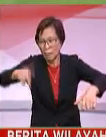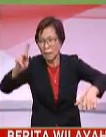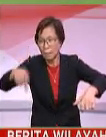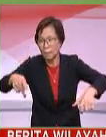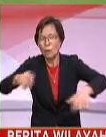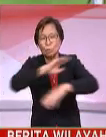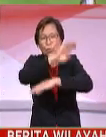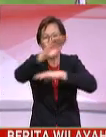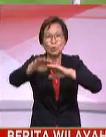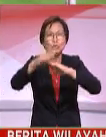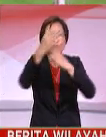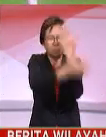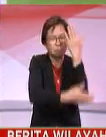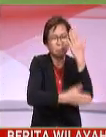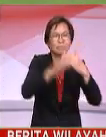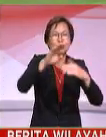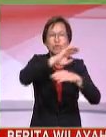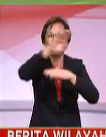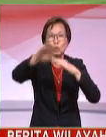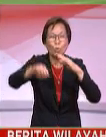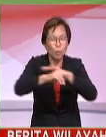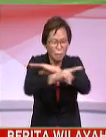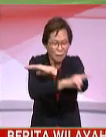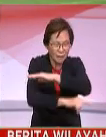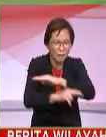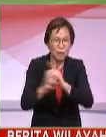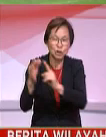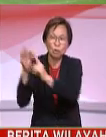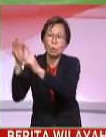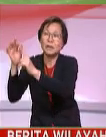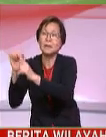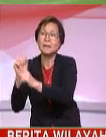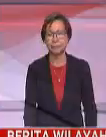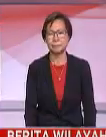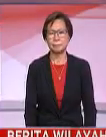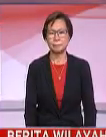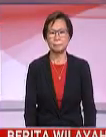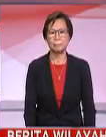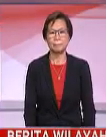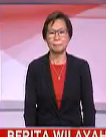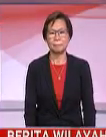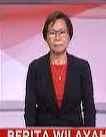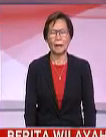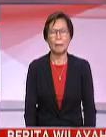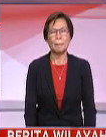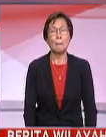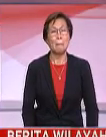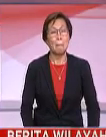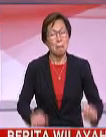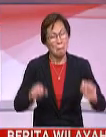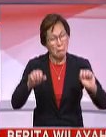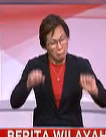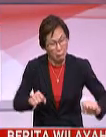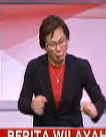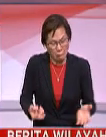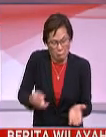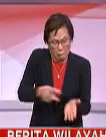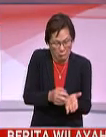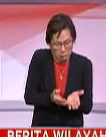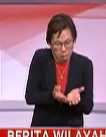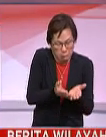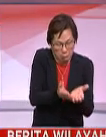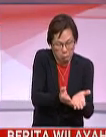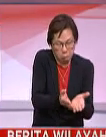negeri kecuali Sarawak, PKP bersyarat sehingga 4 Februari ini. Sanggup menaiki perahu meredah